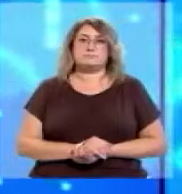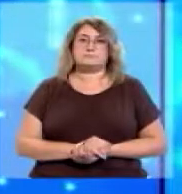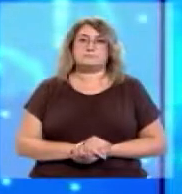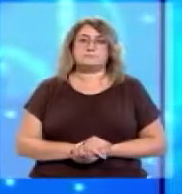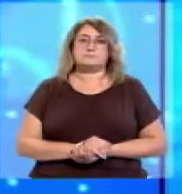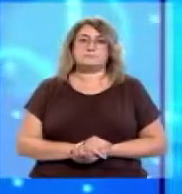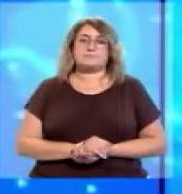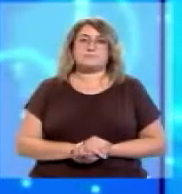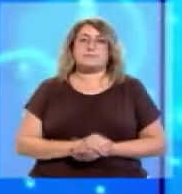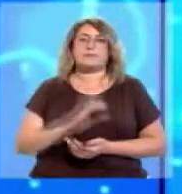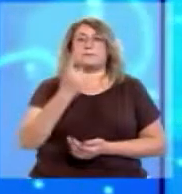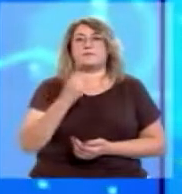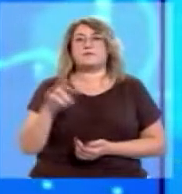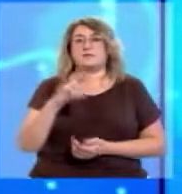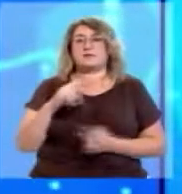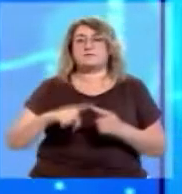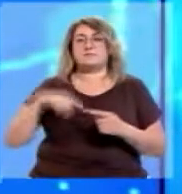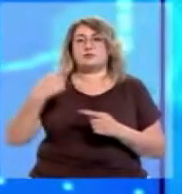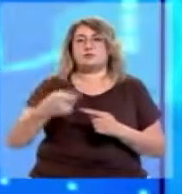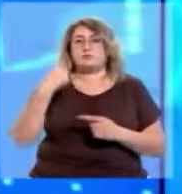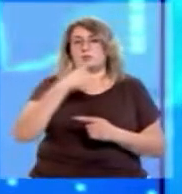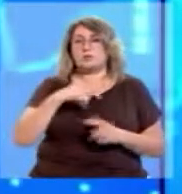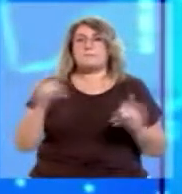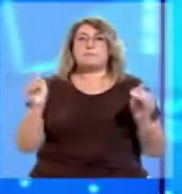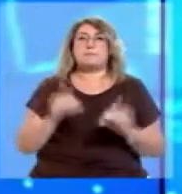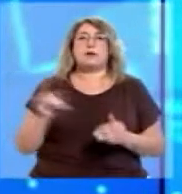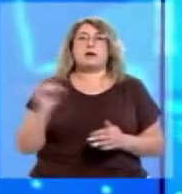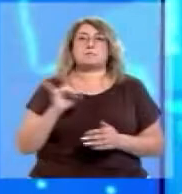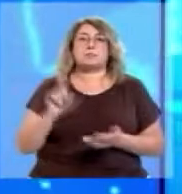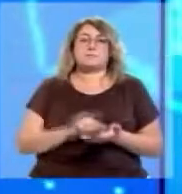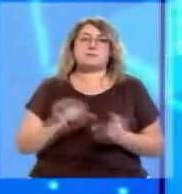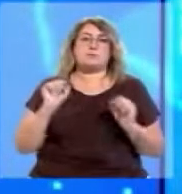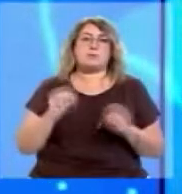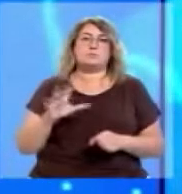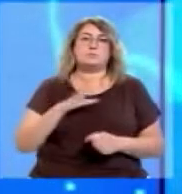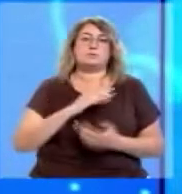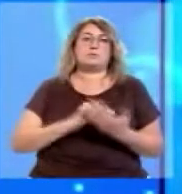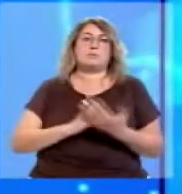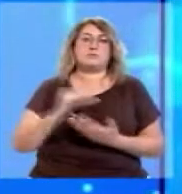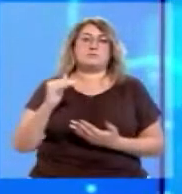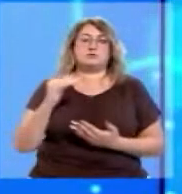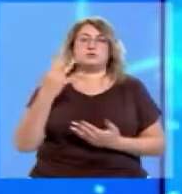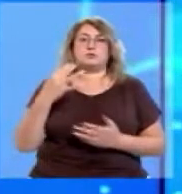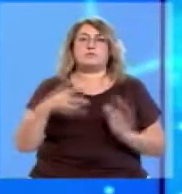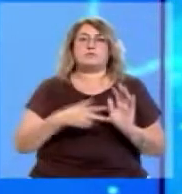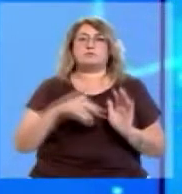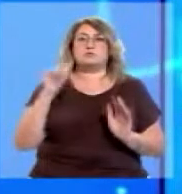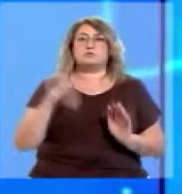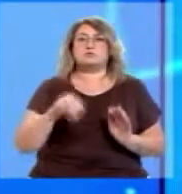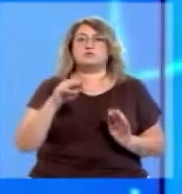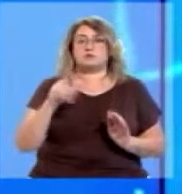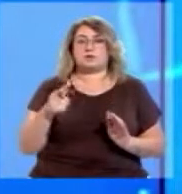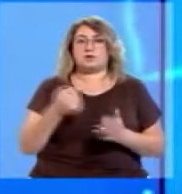Келер жылдың бірінші қаңтарынан зейнетақының ең төменгі мөлшері 48032 теңгеден 53076 теңгеге дейін көтерілуі